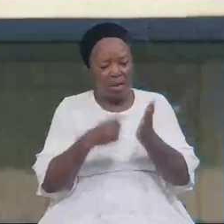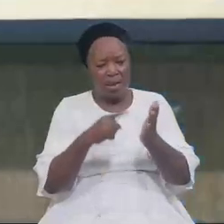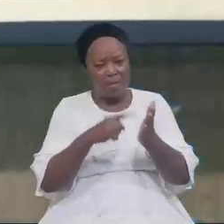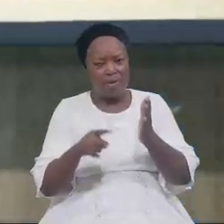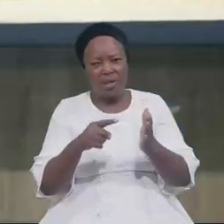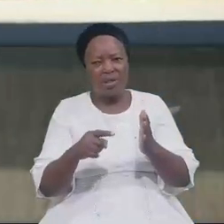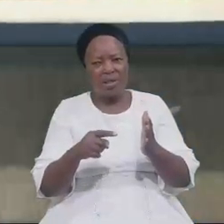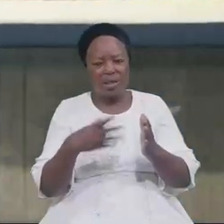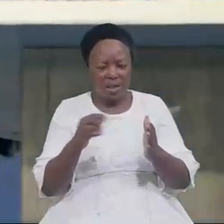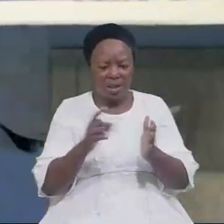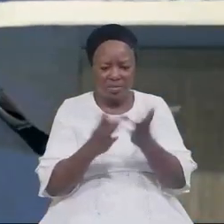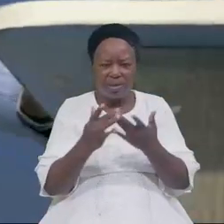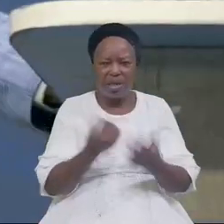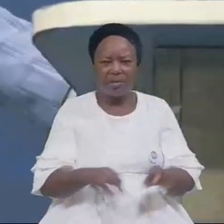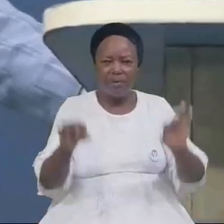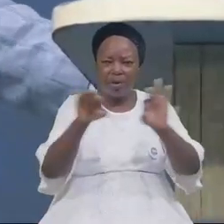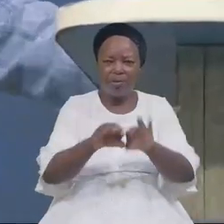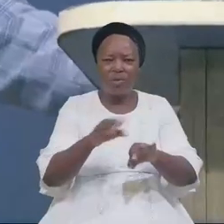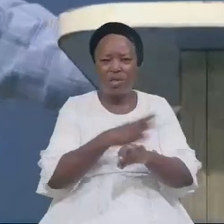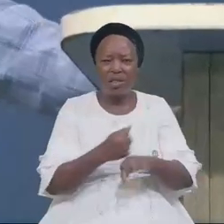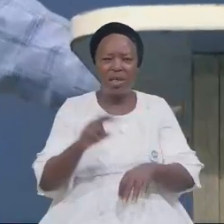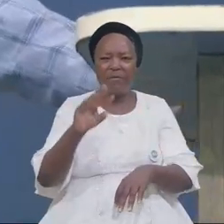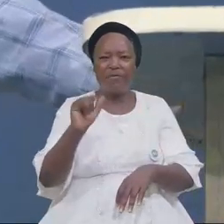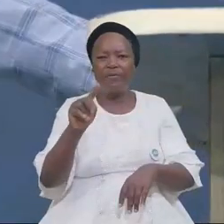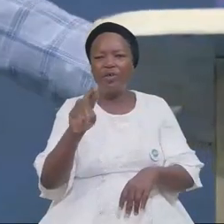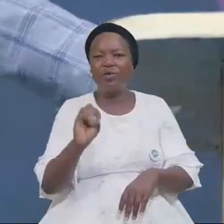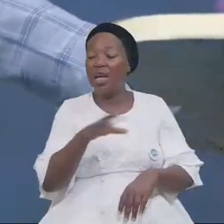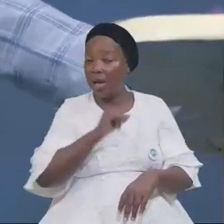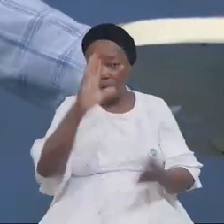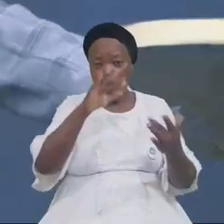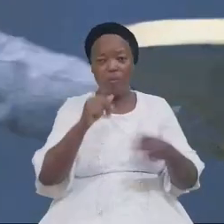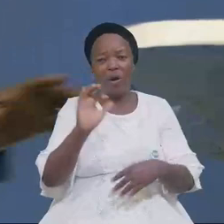les valeurs chrétiennes et les vertus chrétiennes, je crois que